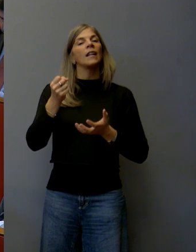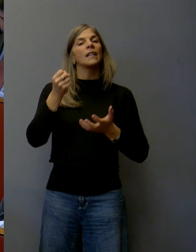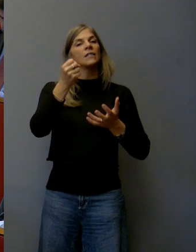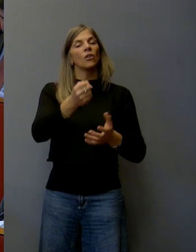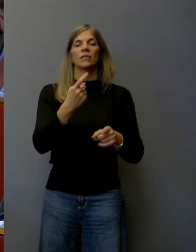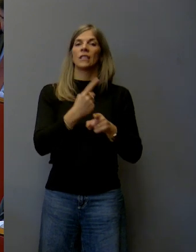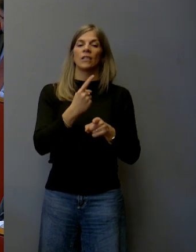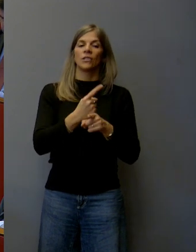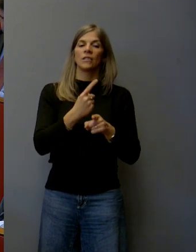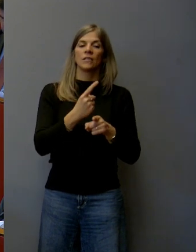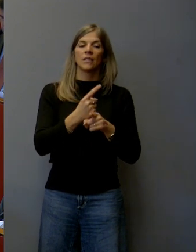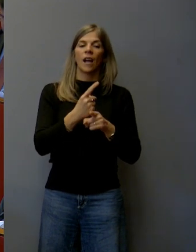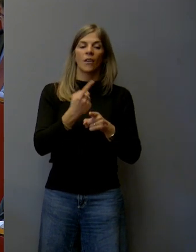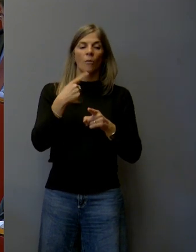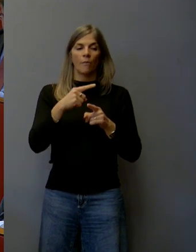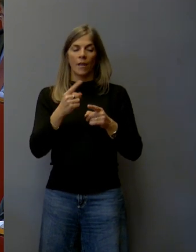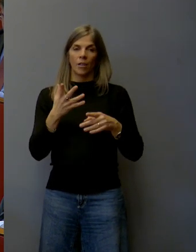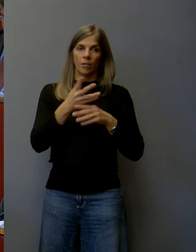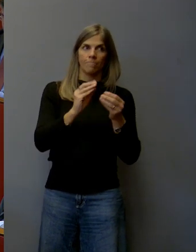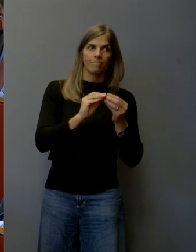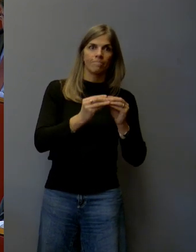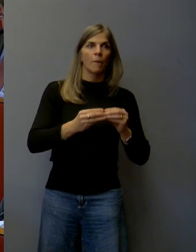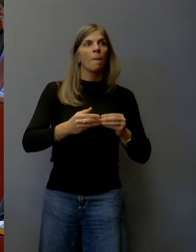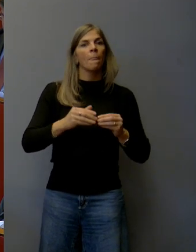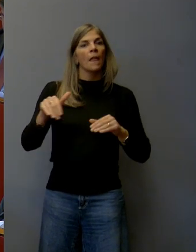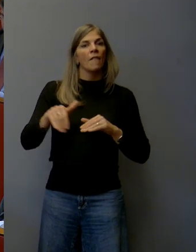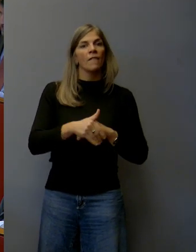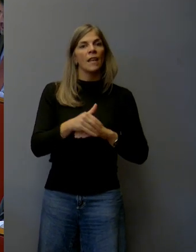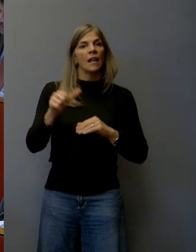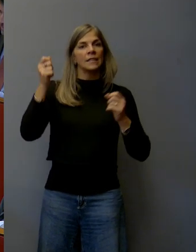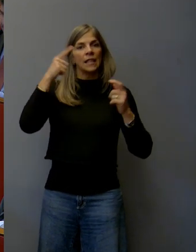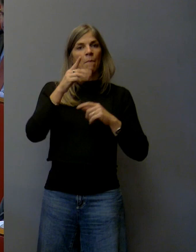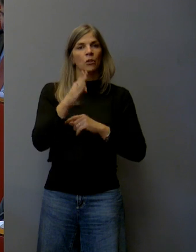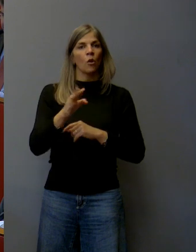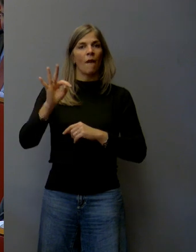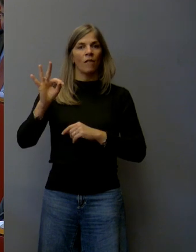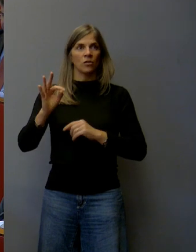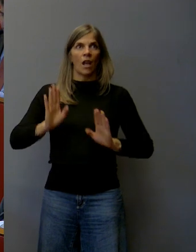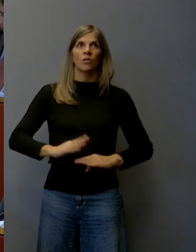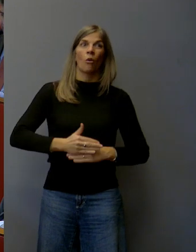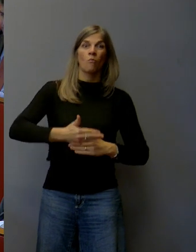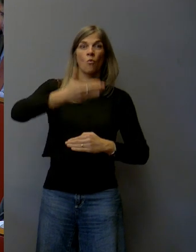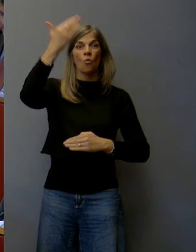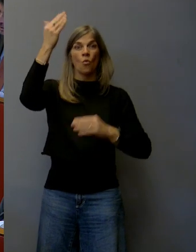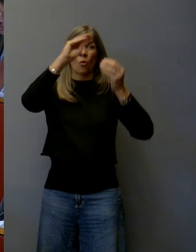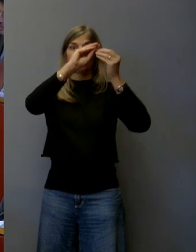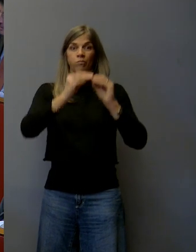anticipare l'intervento sul Muraglione di via San Bartolomeo del Fossato nell'anno 2023